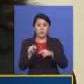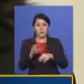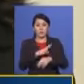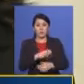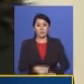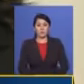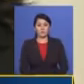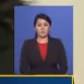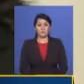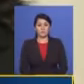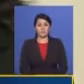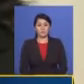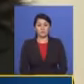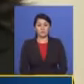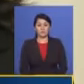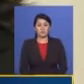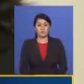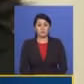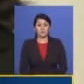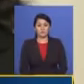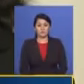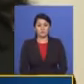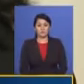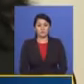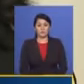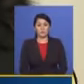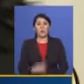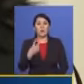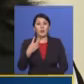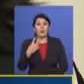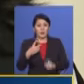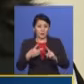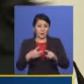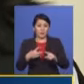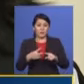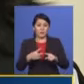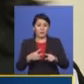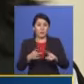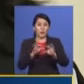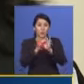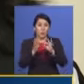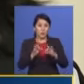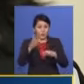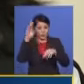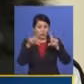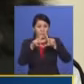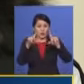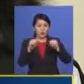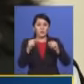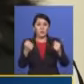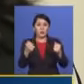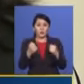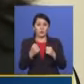реконструкция двухэтажного здания под школу искусств. Екі қабатты ғимарат өнер мектебі ретінде қайта құрылды, және дене